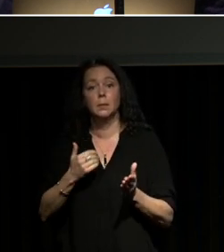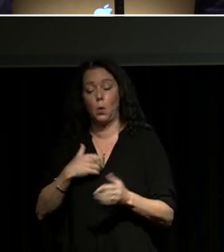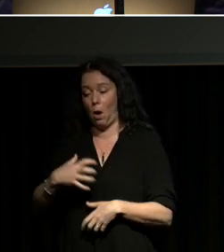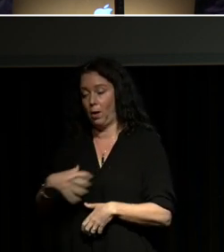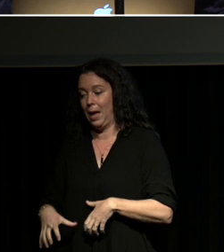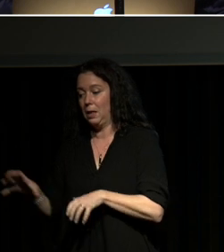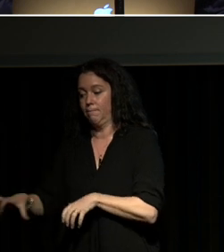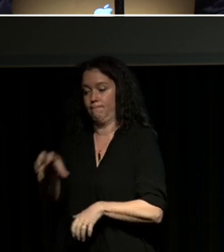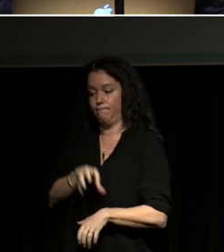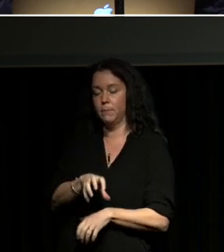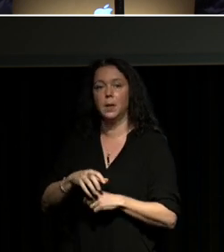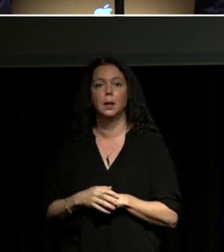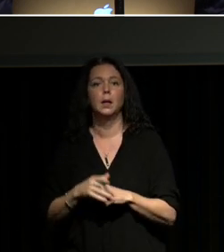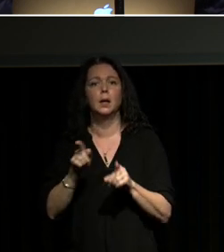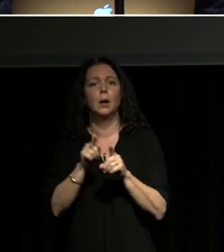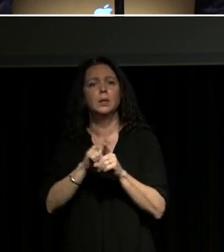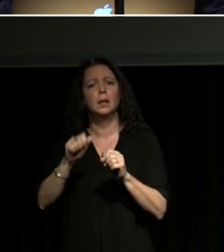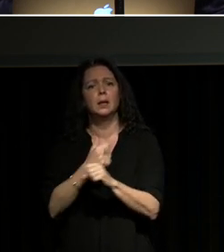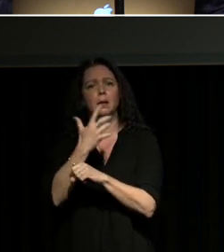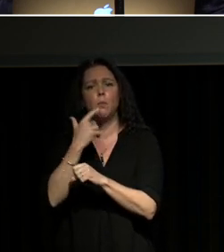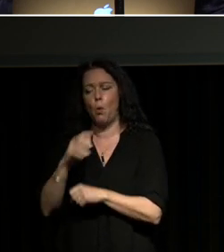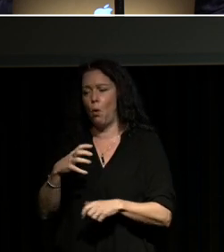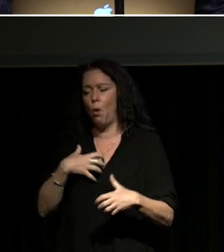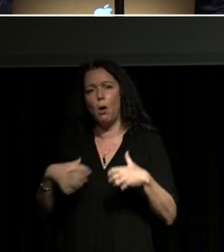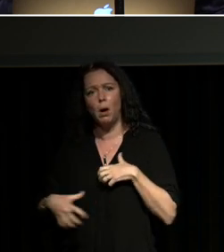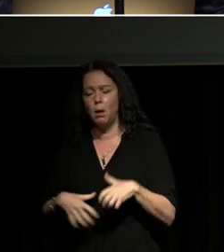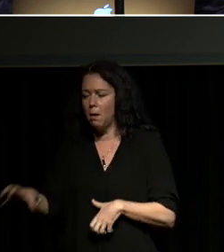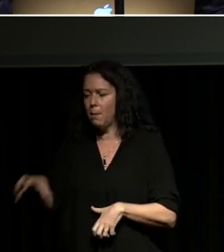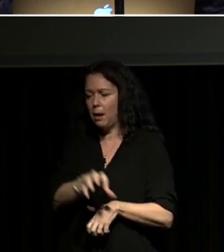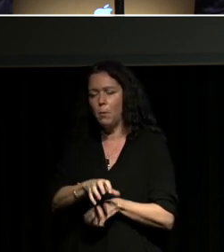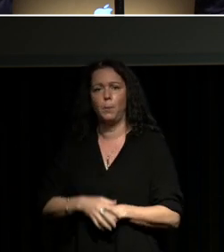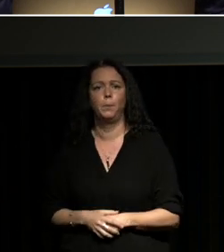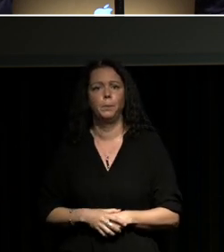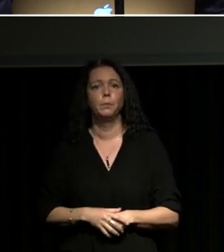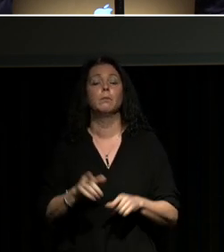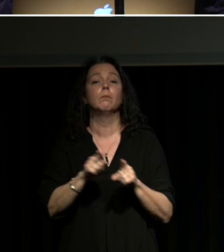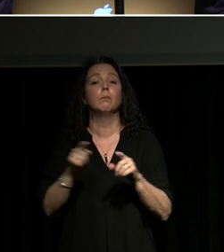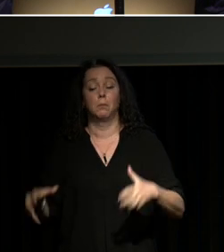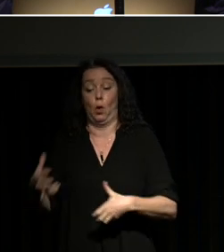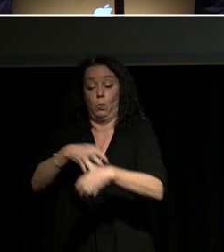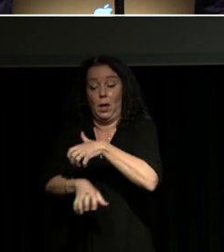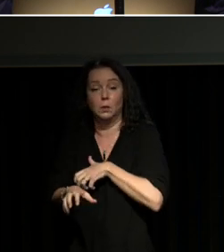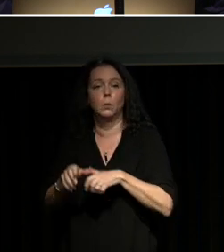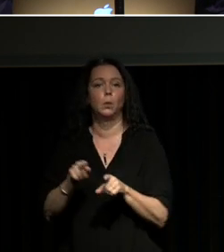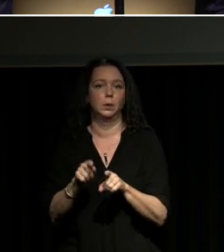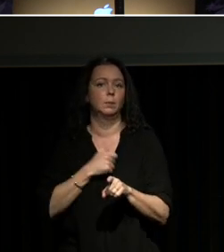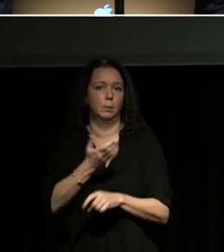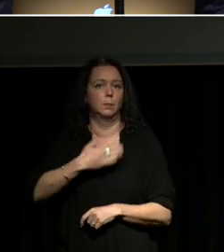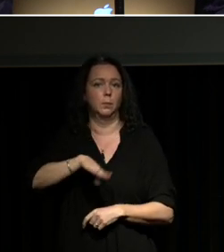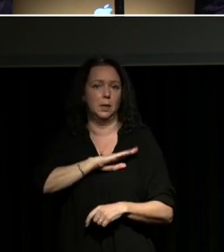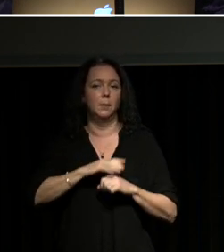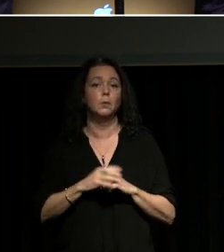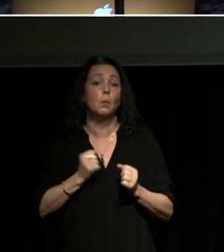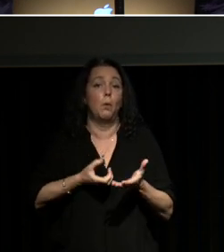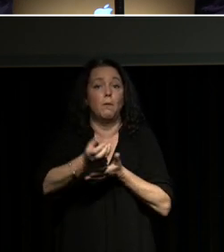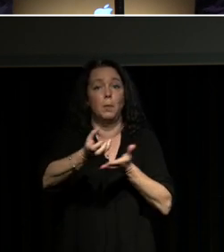réseau aquitain de prélèvements d'organes. Je m'occupe aussi de la Fédération de transplantation et à ce titre, j'ai peux vous donner